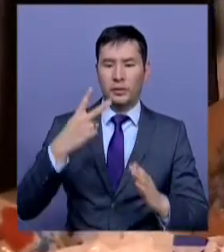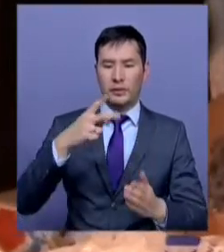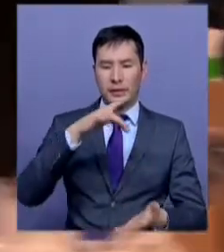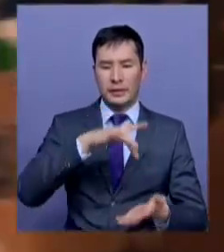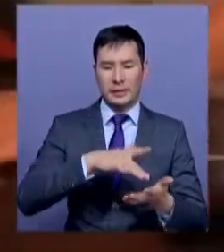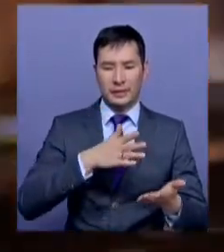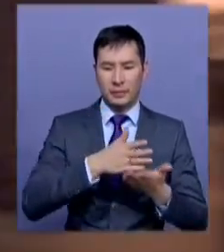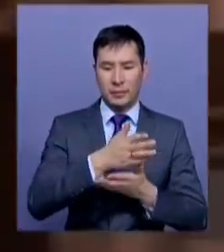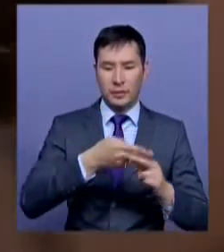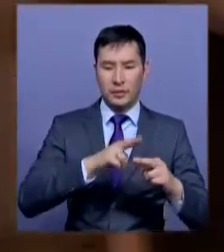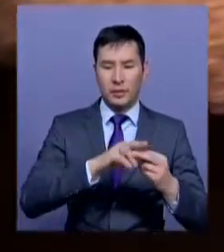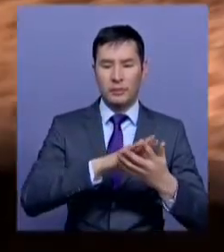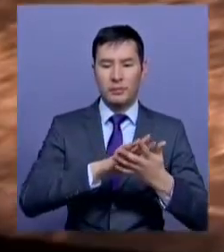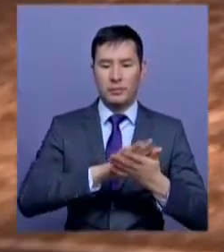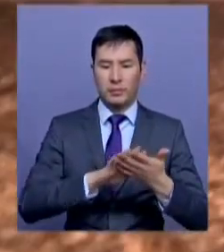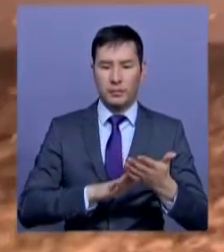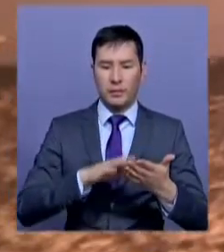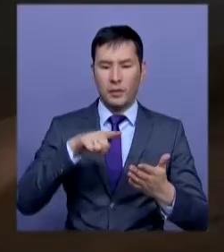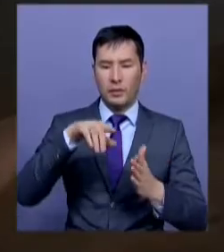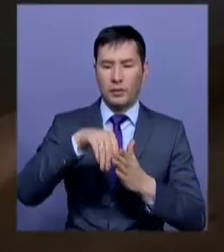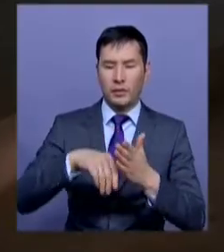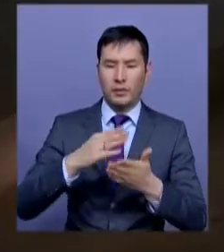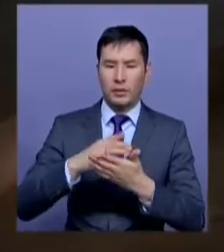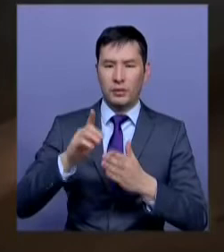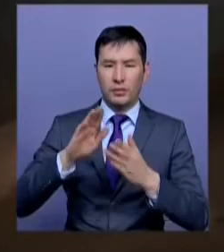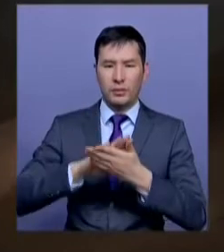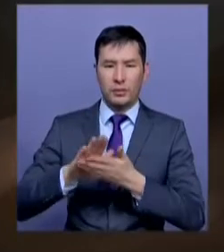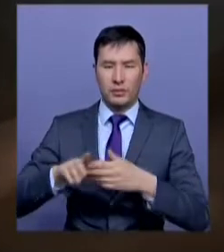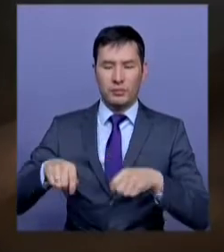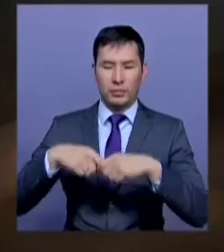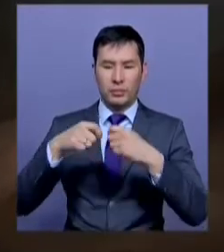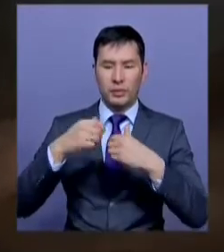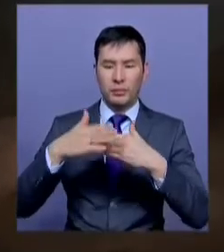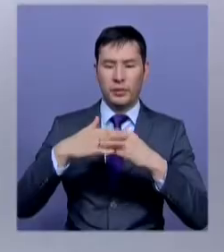түсіндіру жұмыстары жүргізілген. Ал санитарлық талапқа бағынбаған